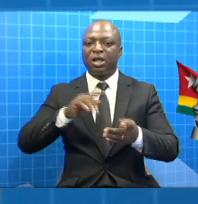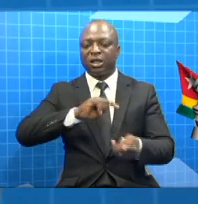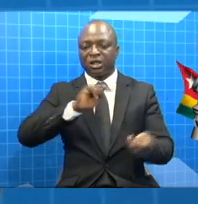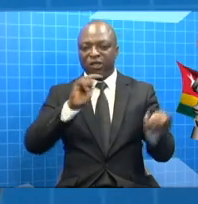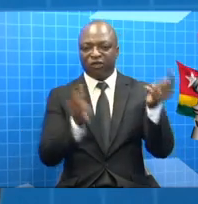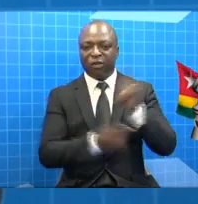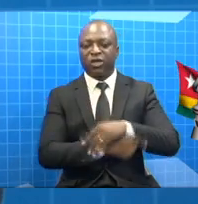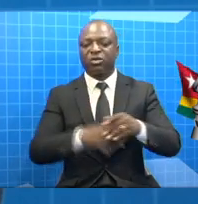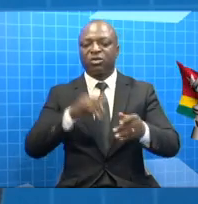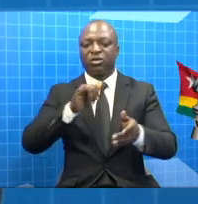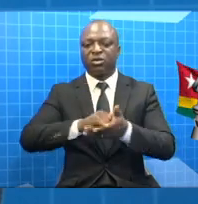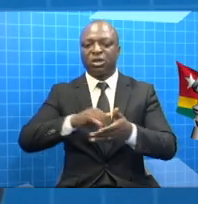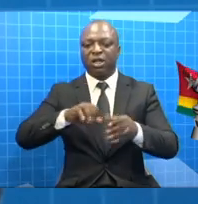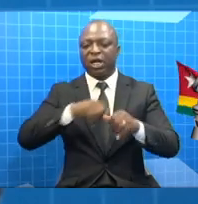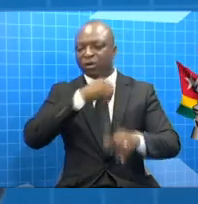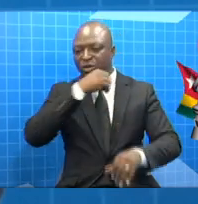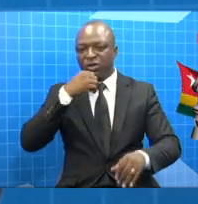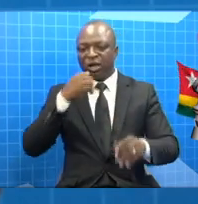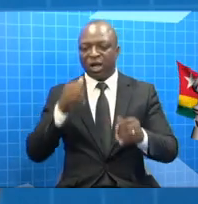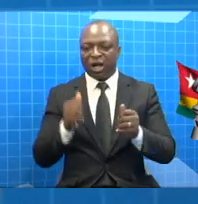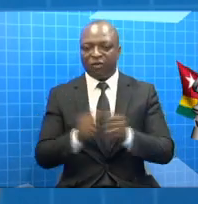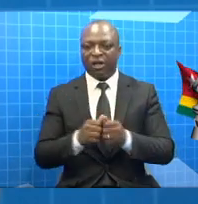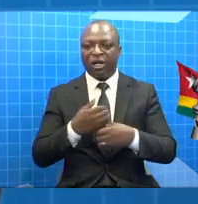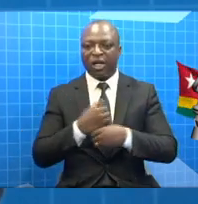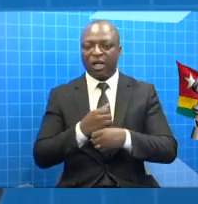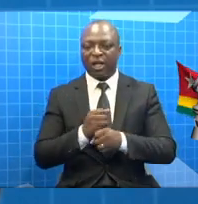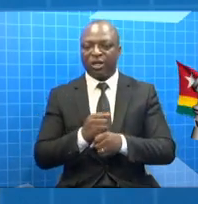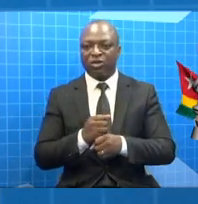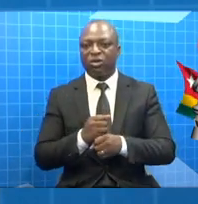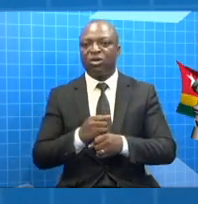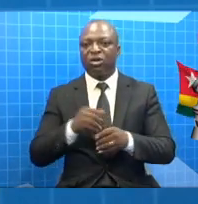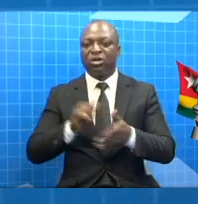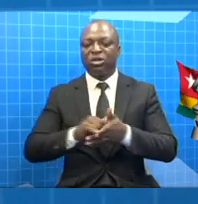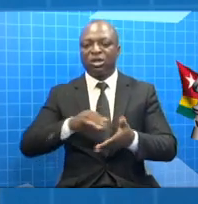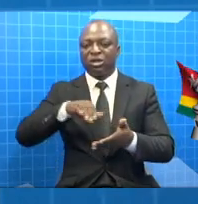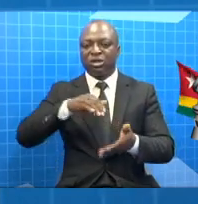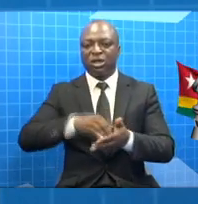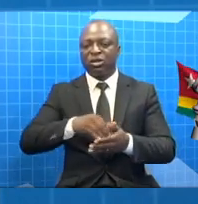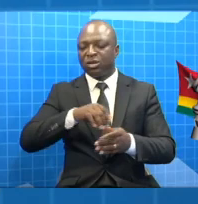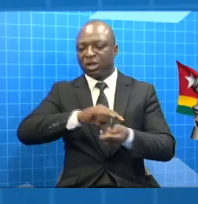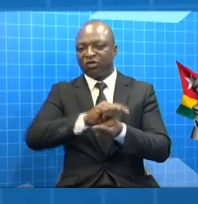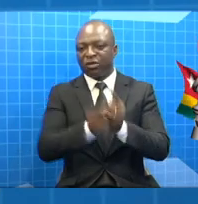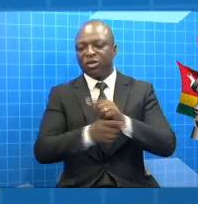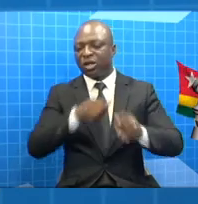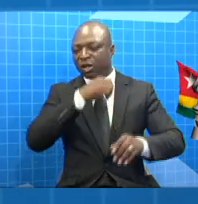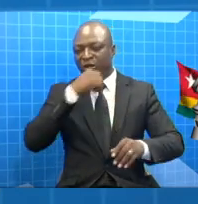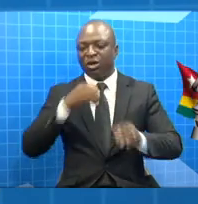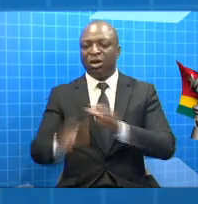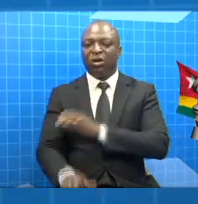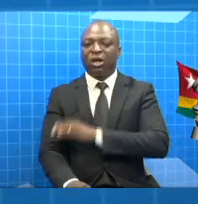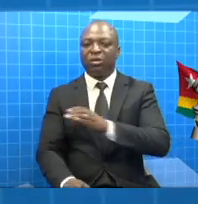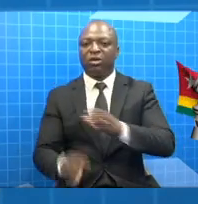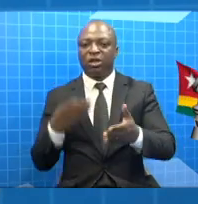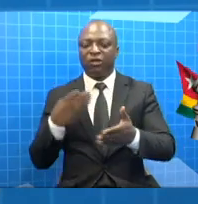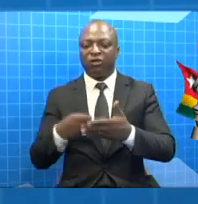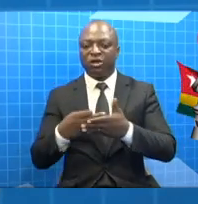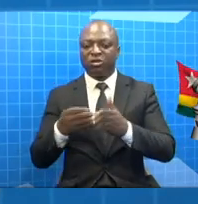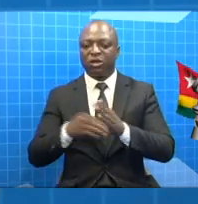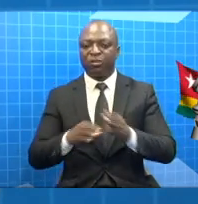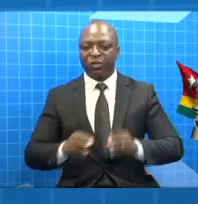transformation structurelle de notre agriculture avec la création d'une agence de transformation agricole, le renforcement des financements,